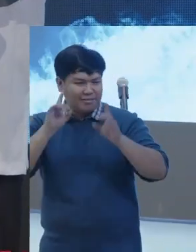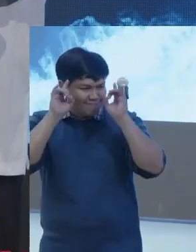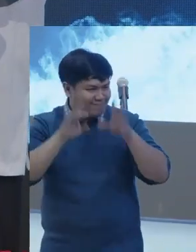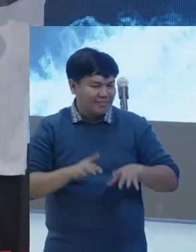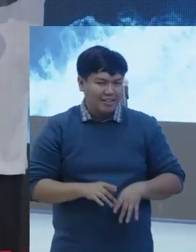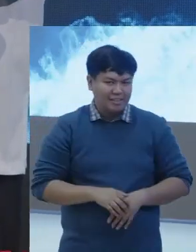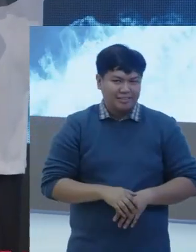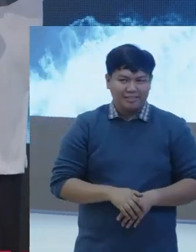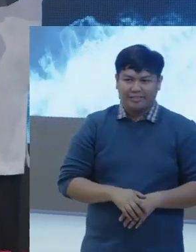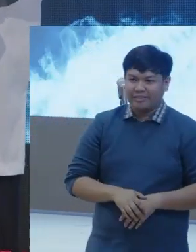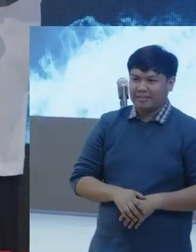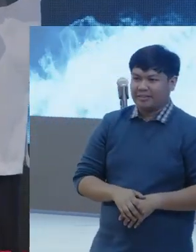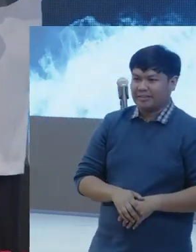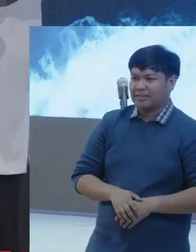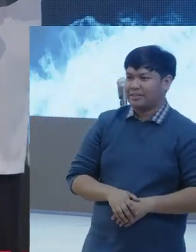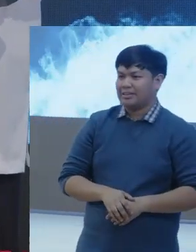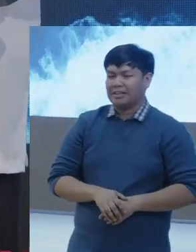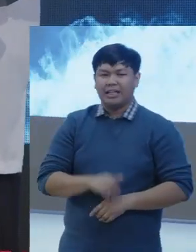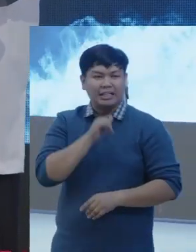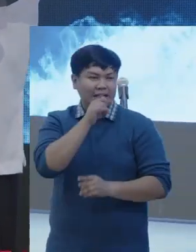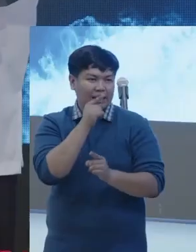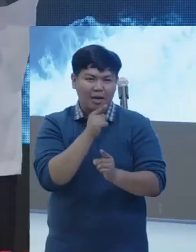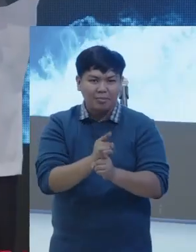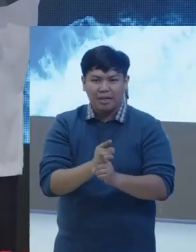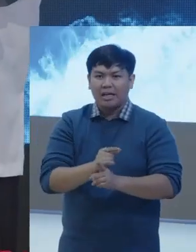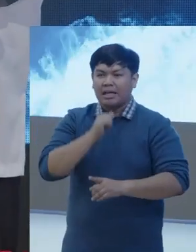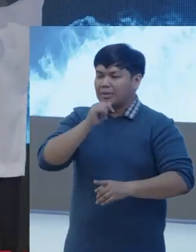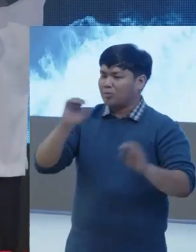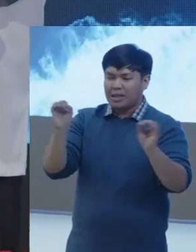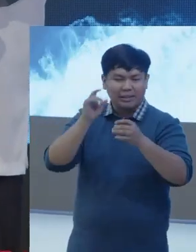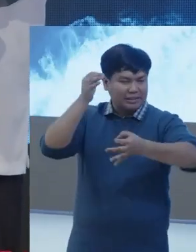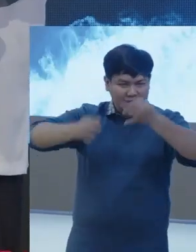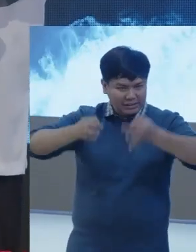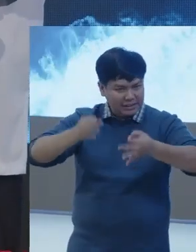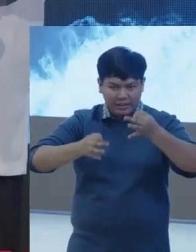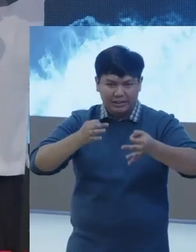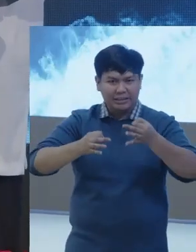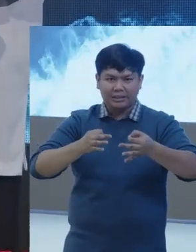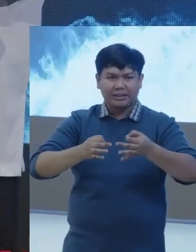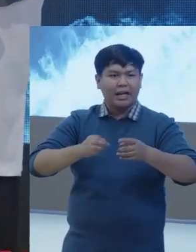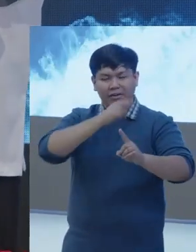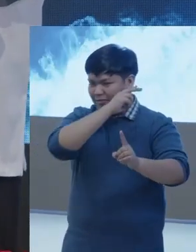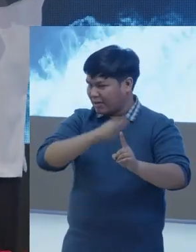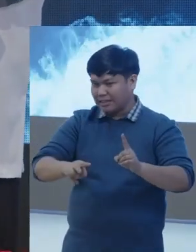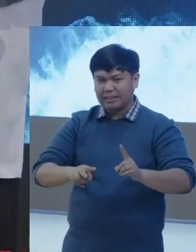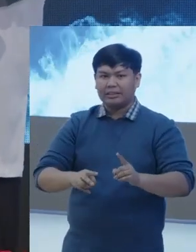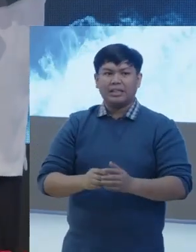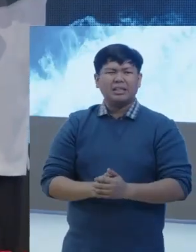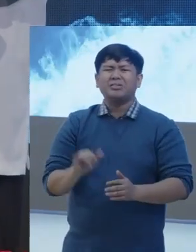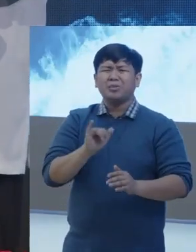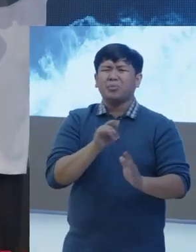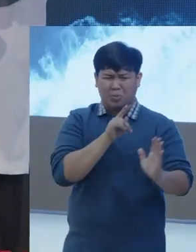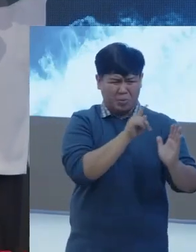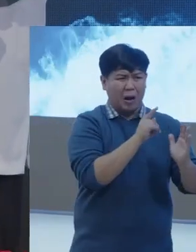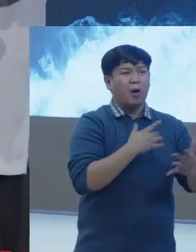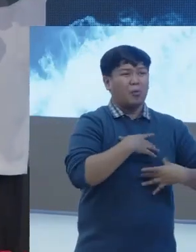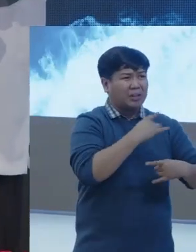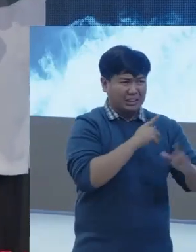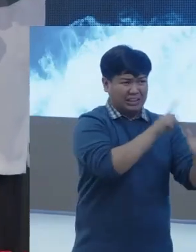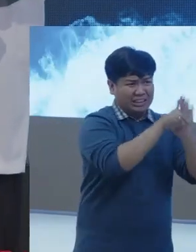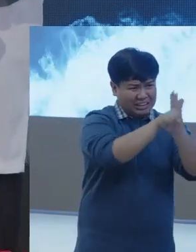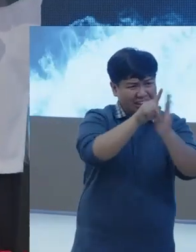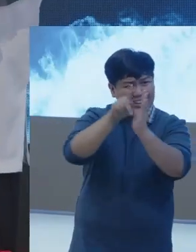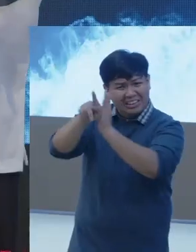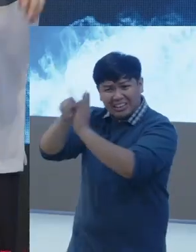falsehood, injustice, unrighteous, violence. Yun po ang ibig sabihin ng